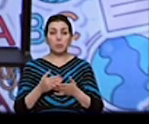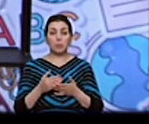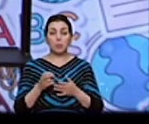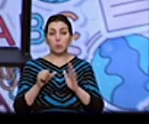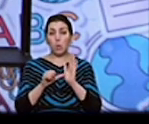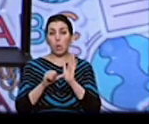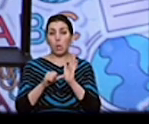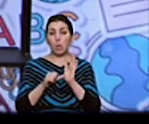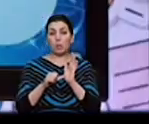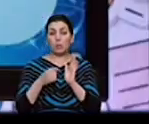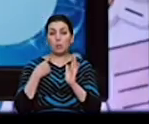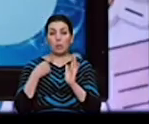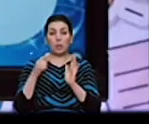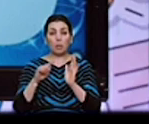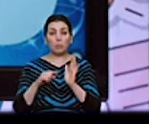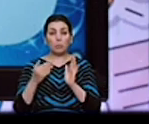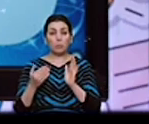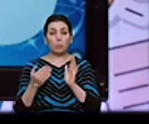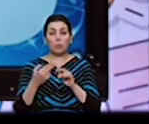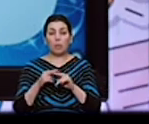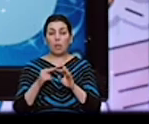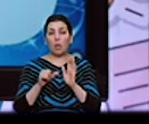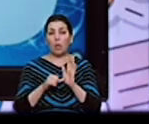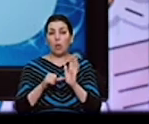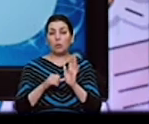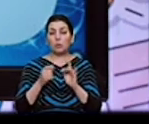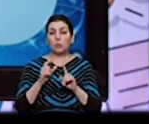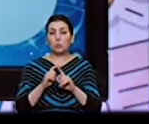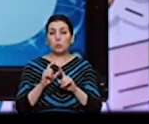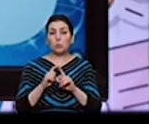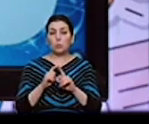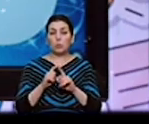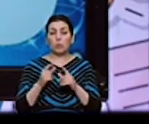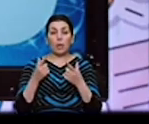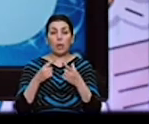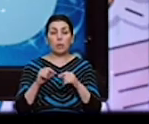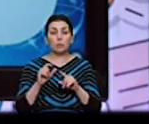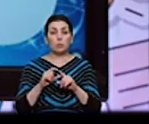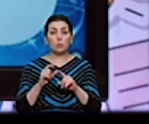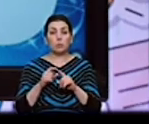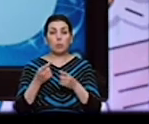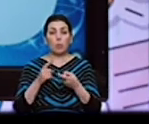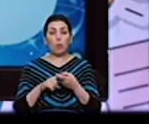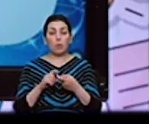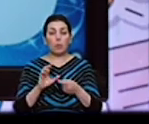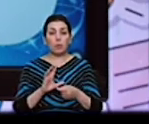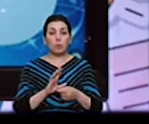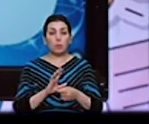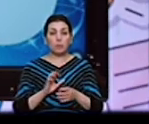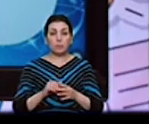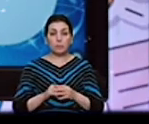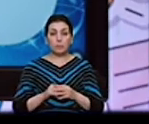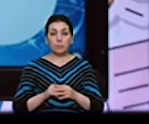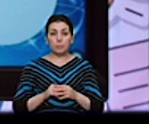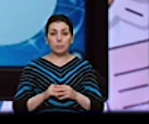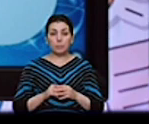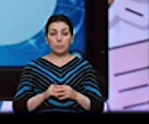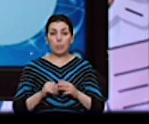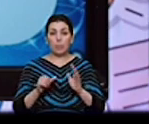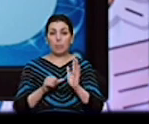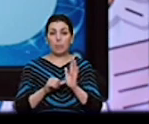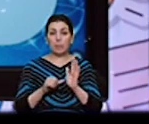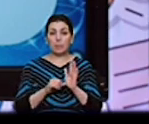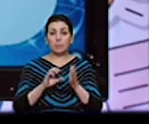Albatta, 6. Aytingchi, 6 so'zimiz qaysi so'zga bog'langan?